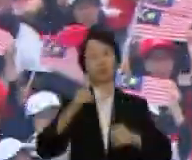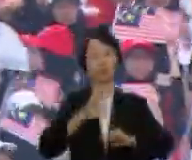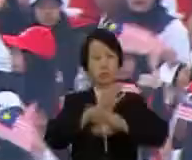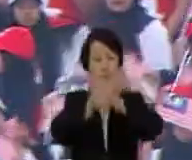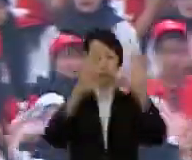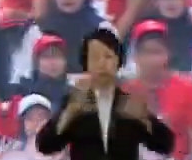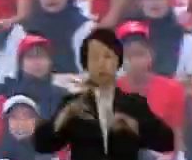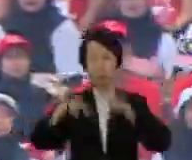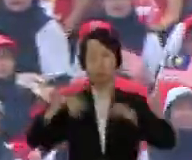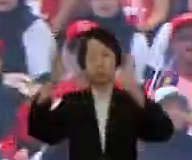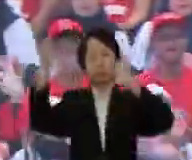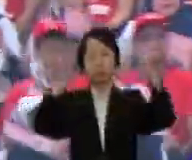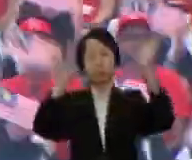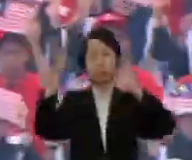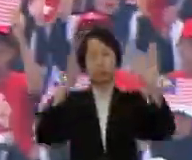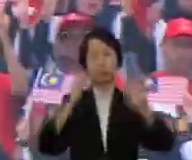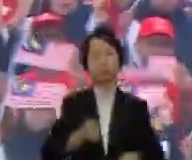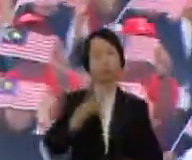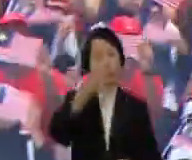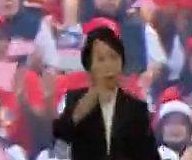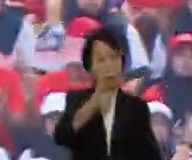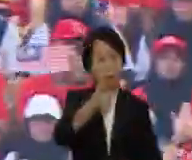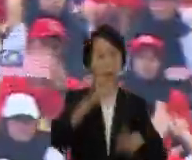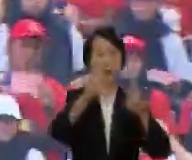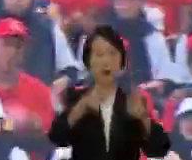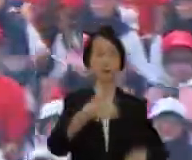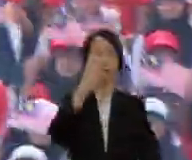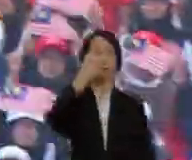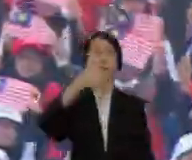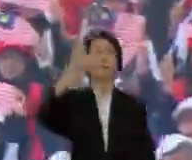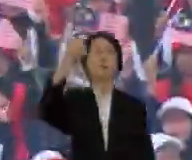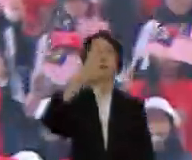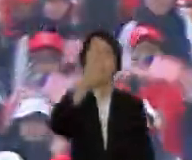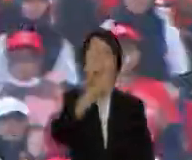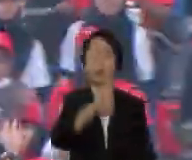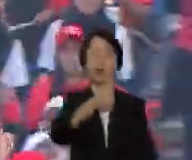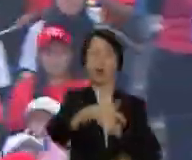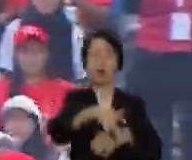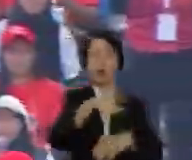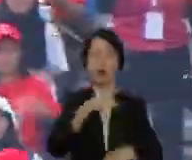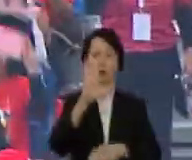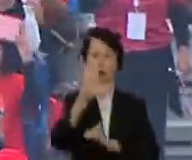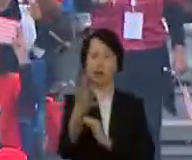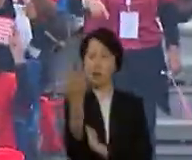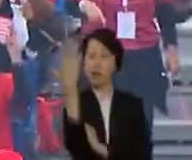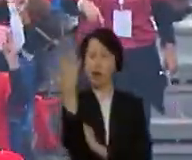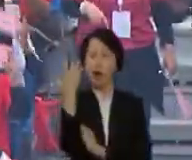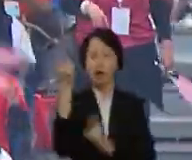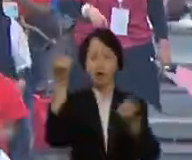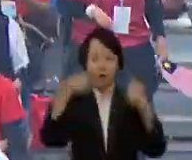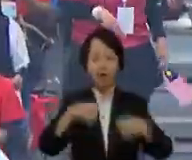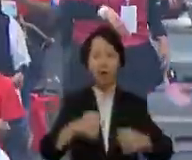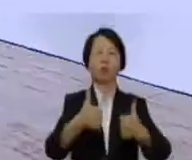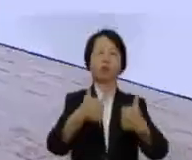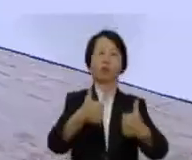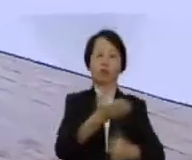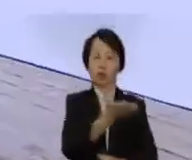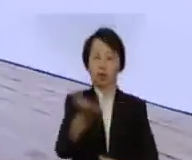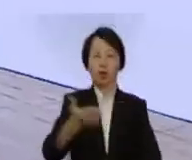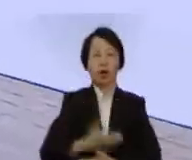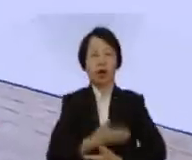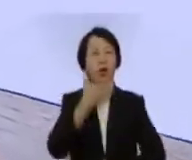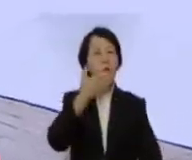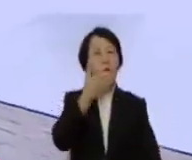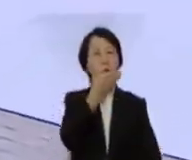jelas rakyat Malaysia, anda adalah rakyat yang terbaik. Dan seawal 5 pagi apabila berada di sini, saya rasa anak-anak muda